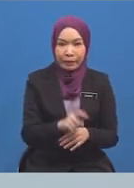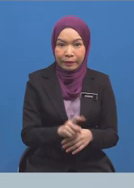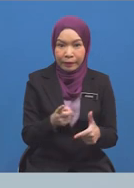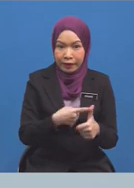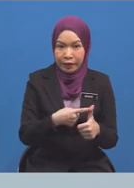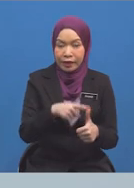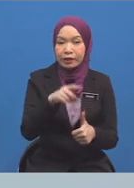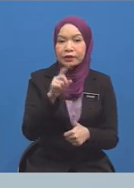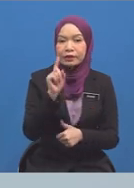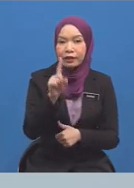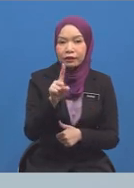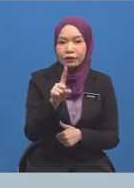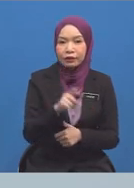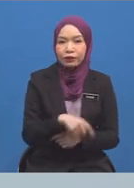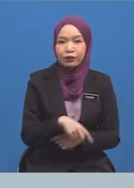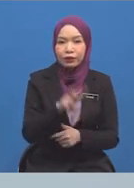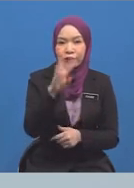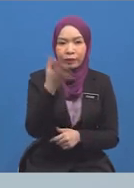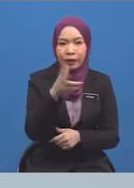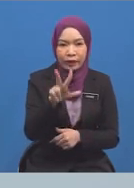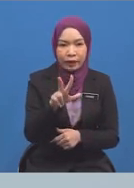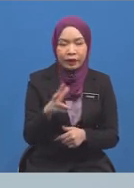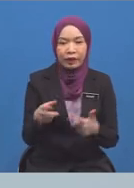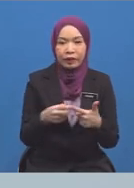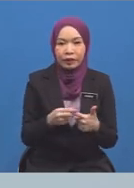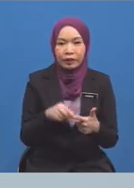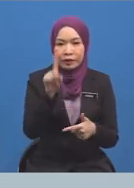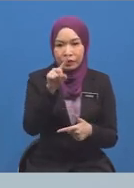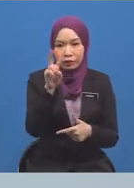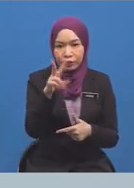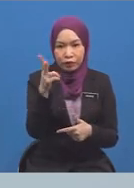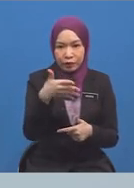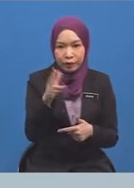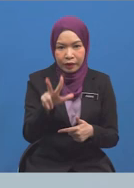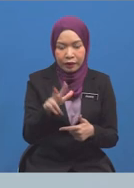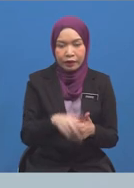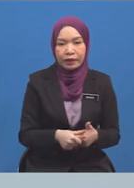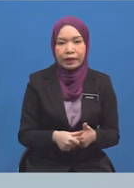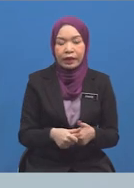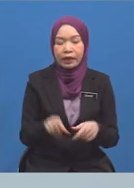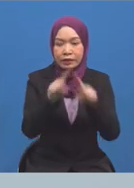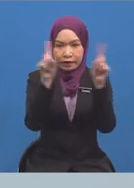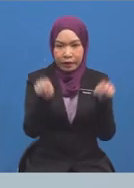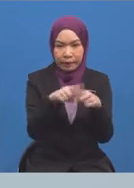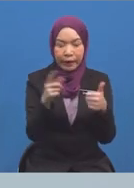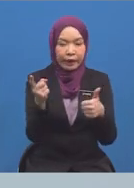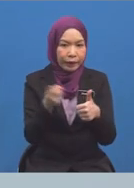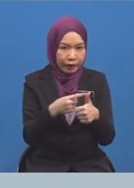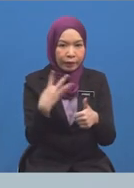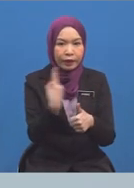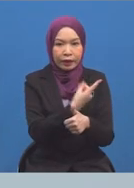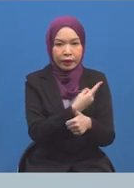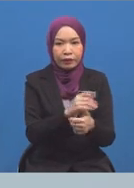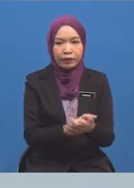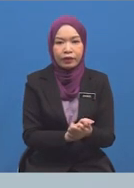yang ke-21 2/3 segi empat yang pertama kita lo rekan